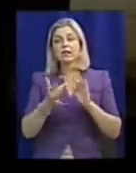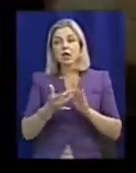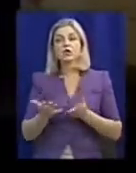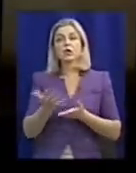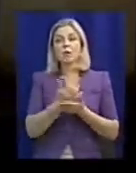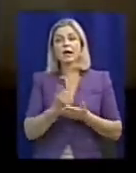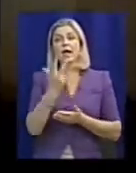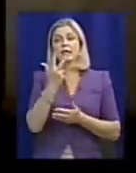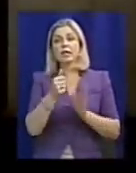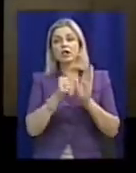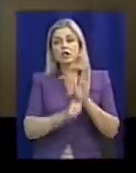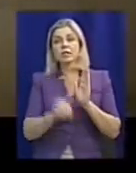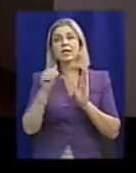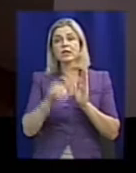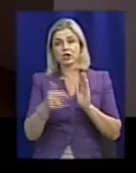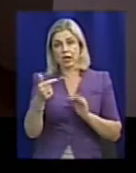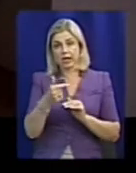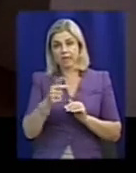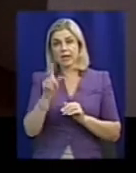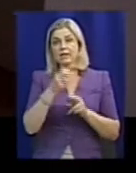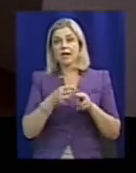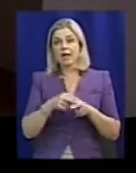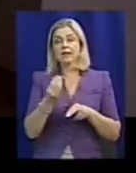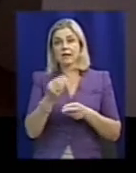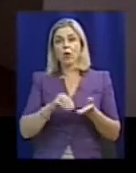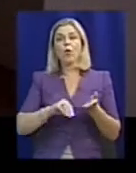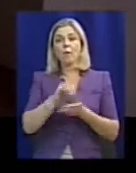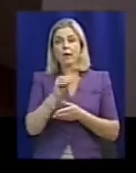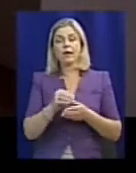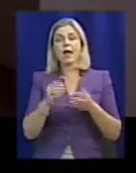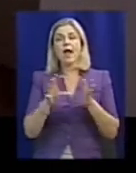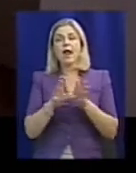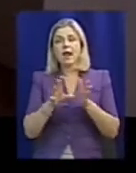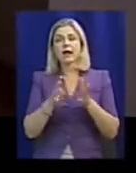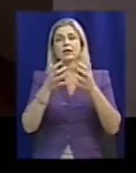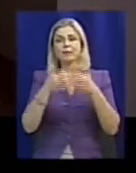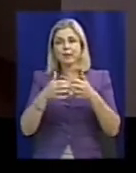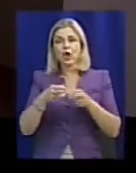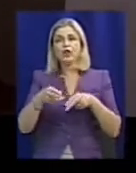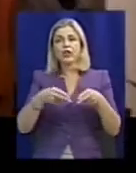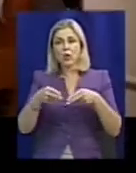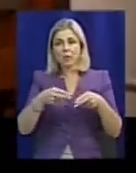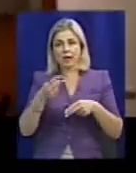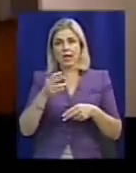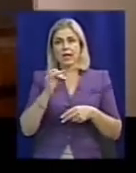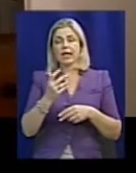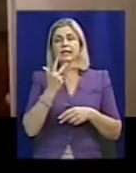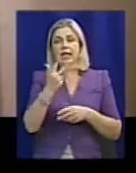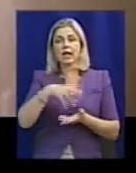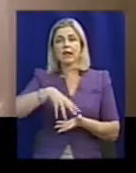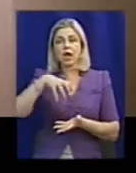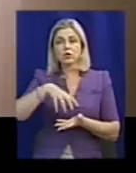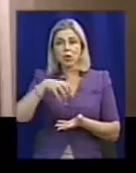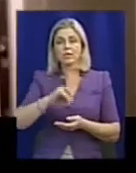зібрали 360 тисяч гривень. За ці гроші придбали електрокоагуляційний ніж для хірургії, три інфузійні насоси